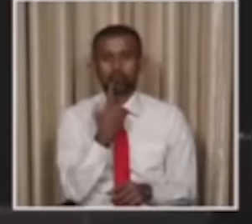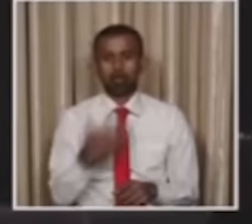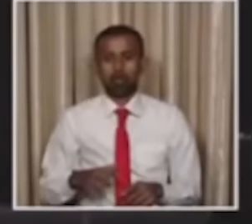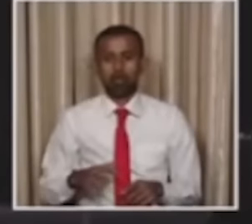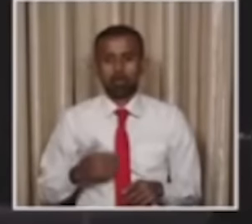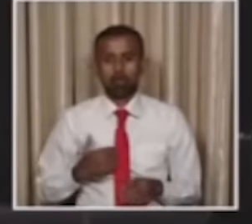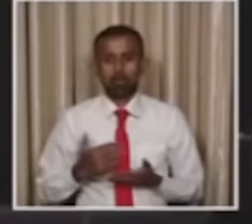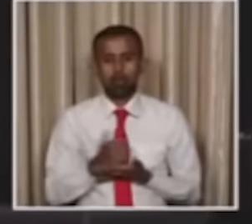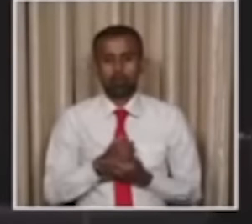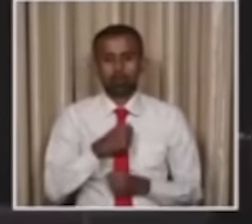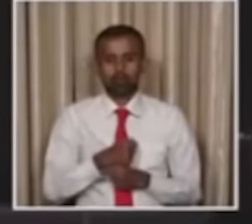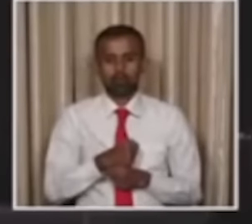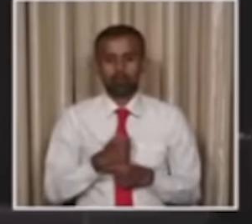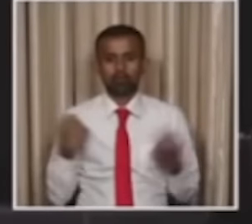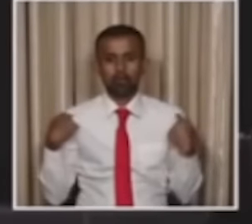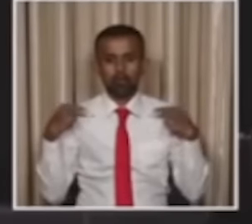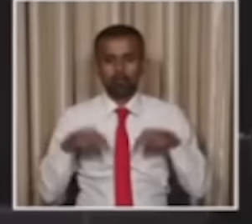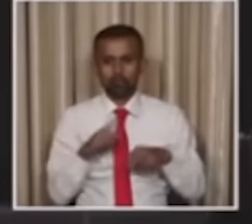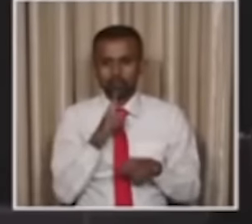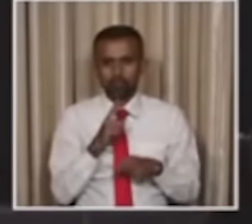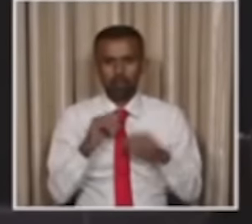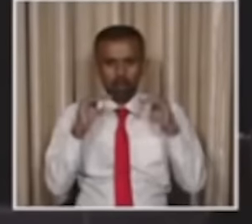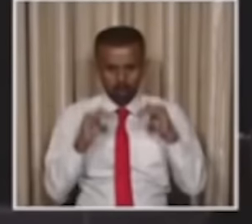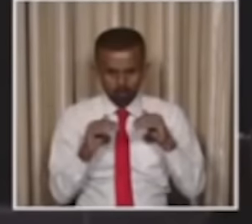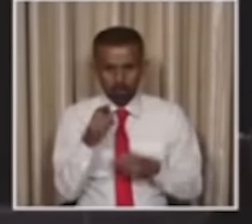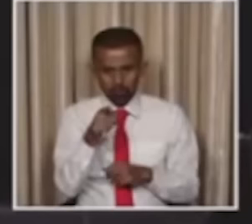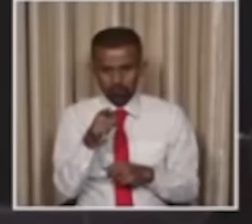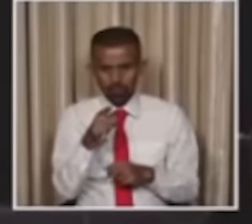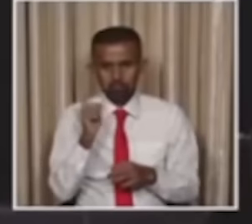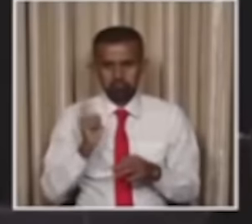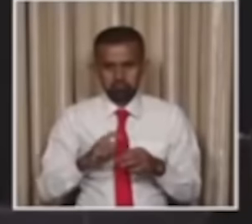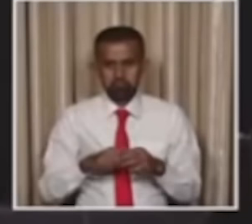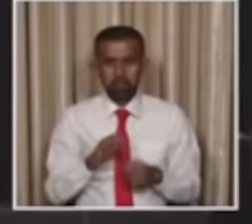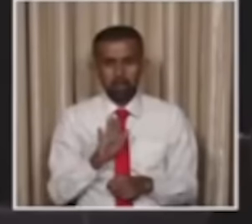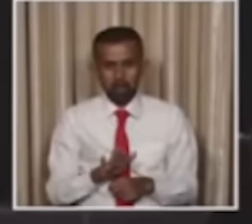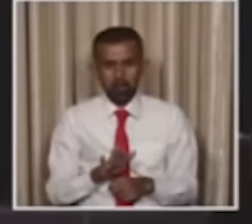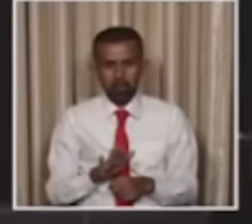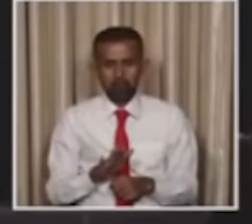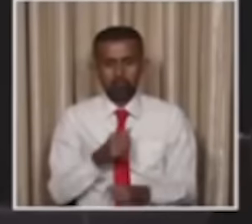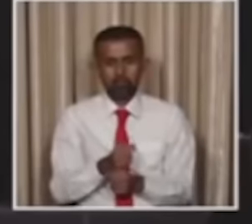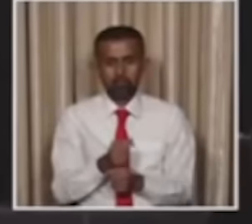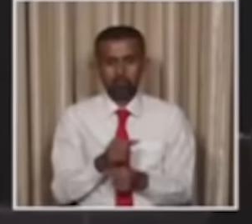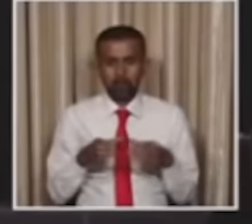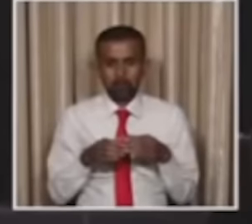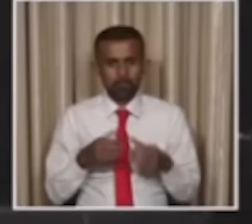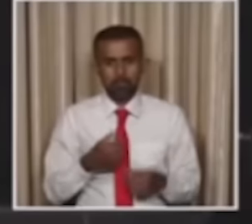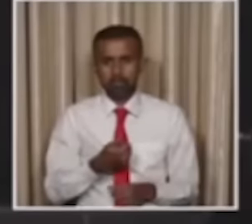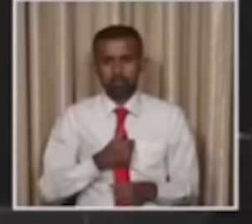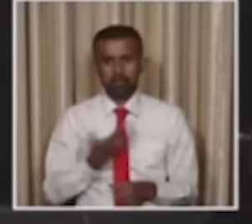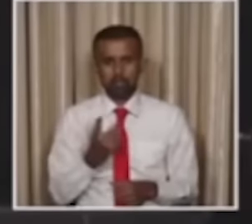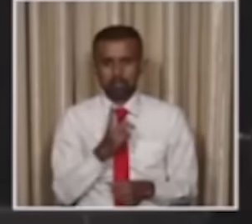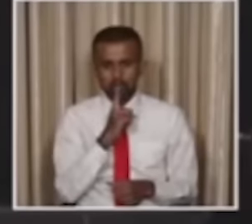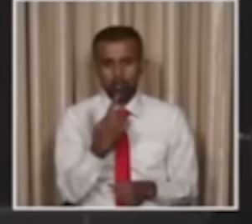වෙලාවේ අපි සියලු දෙනා ආණ්ඩු පක්ෂයේ රැස් වෙලා කිව්වා එහෙම අඩුවීමක් වෙලා තියෙනවා නම් මෙතන ප්‍රශ්නයක් තියෙනවා. මේකට ආණ්ඩු පක්ෂයේ හැටියට අපි එකඟ නැහැ කියන එක අපි